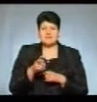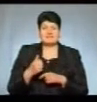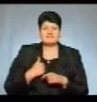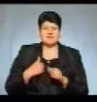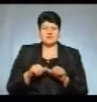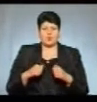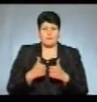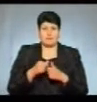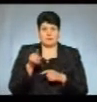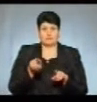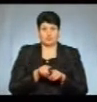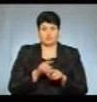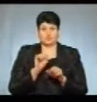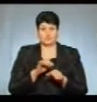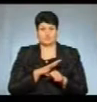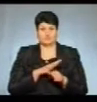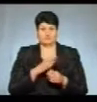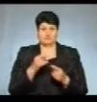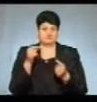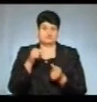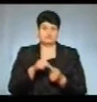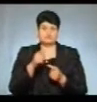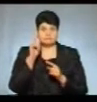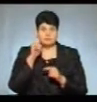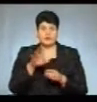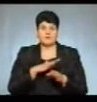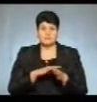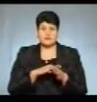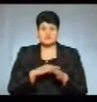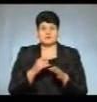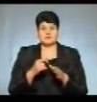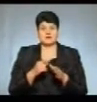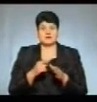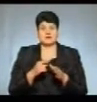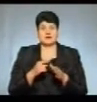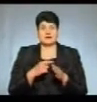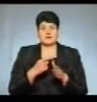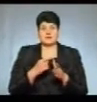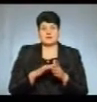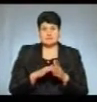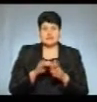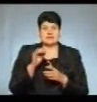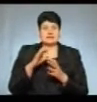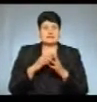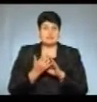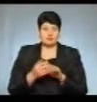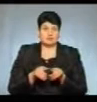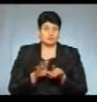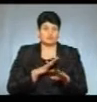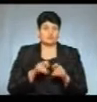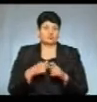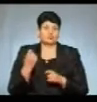також там можна було людей деяких чітко ідентифікувати, тому що було прізвище з ініціалами і село назване. Тобто це також було